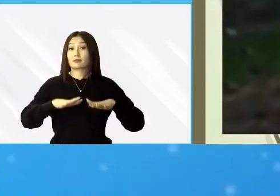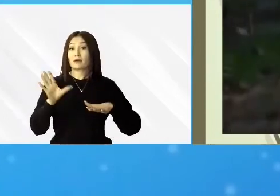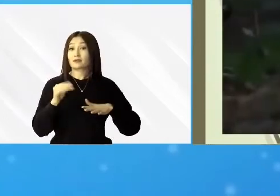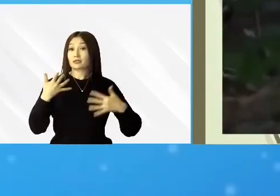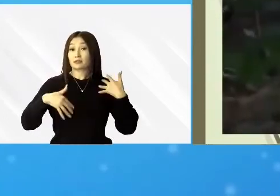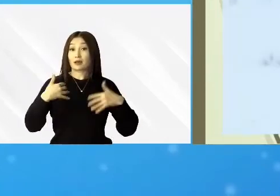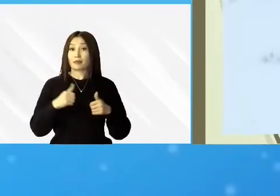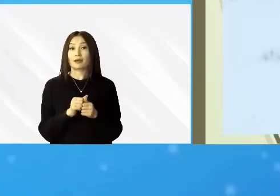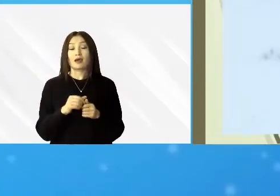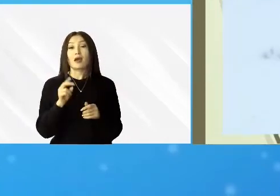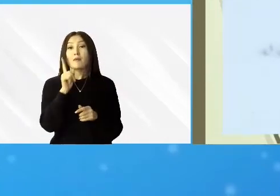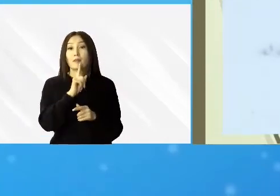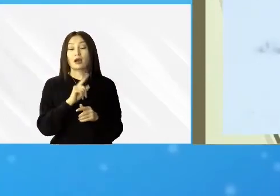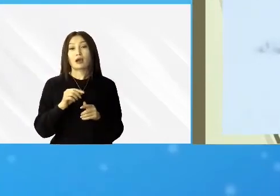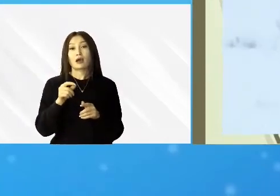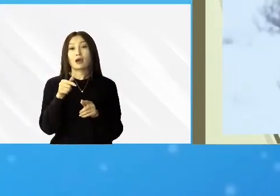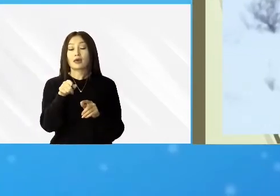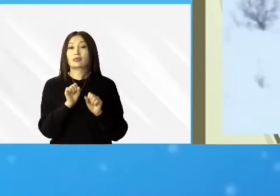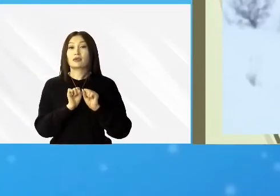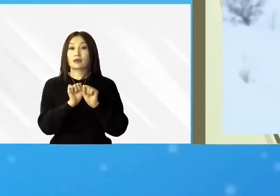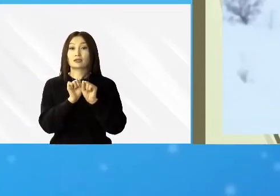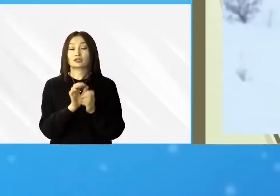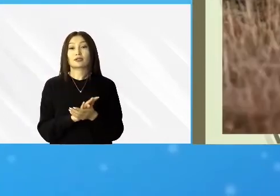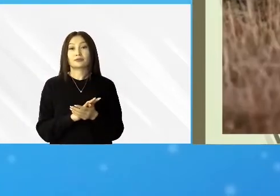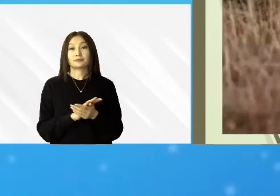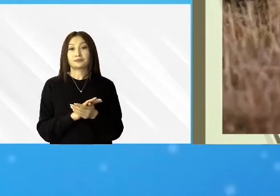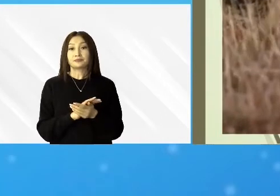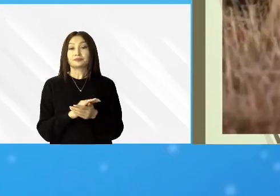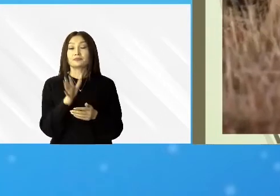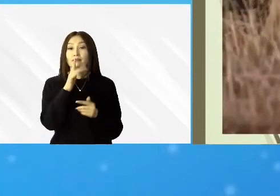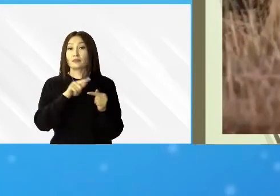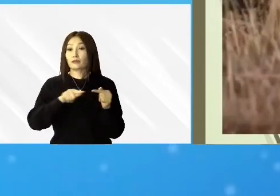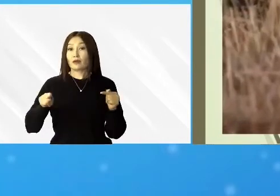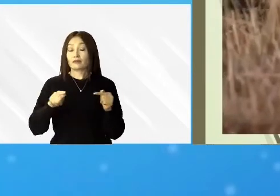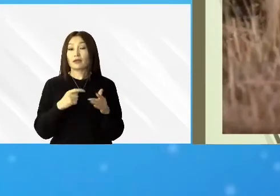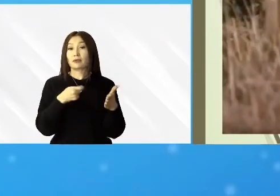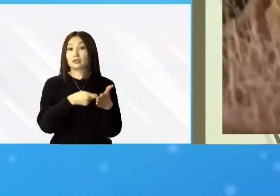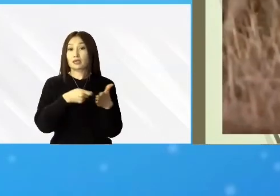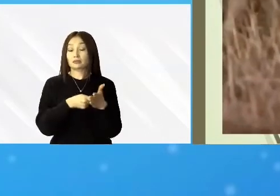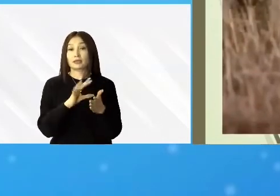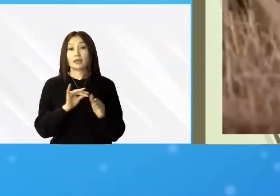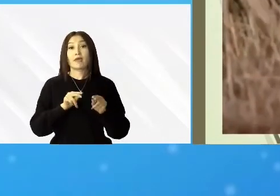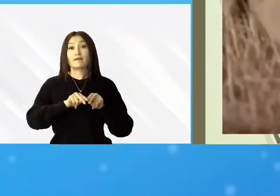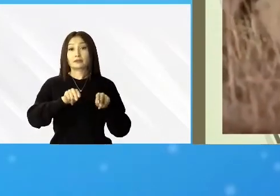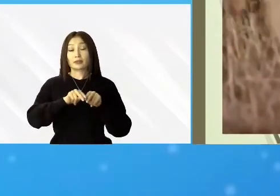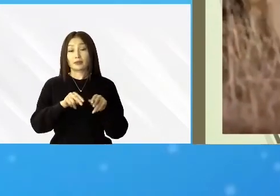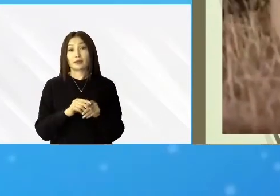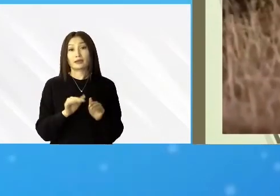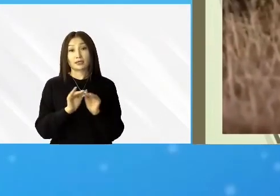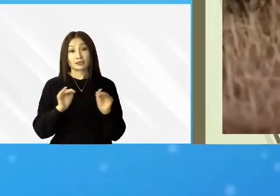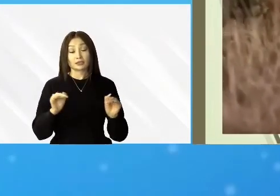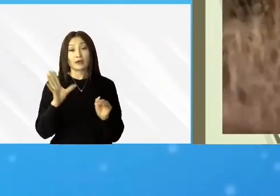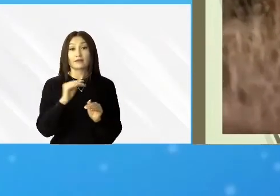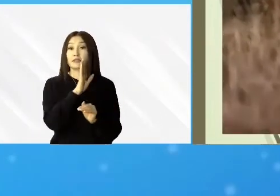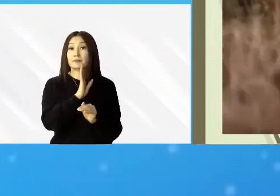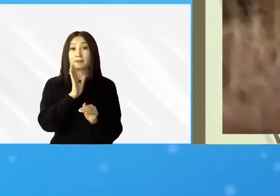слабых сородичей, пока воины отражают атаку. Во время вскармливания и воспитания щенков все